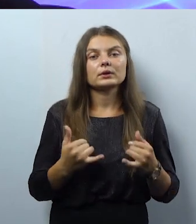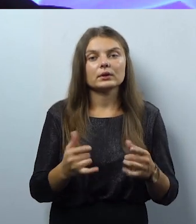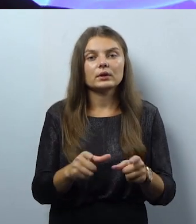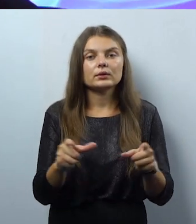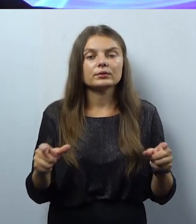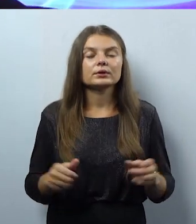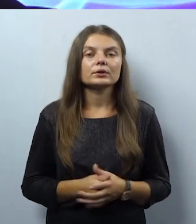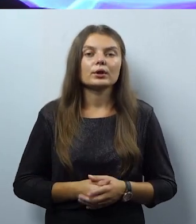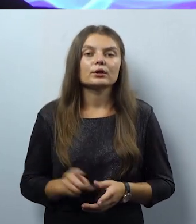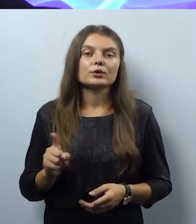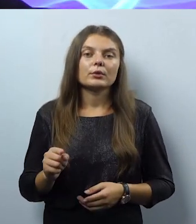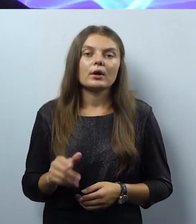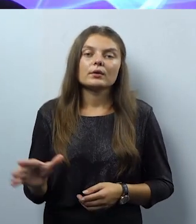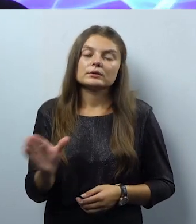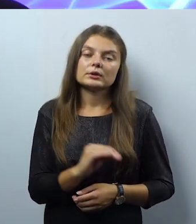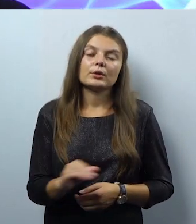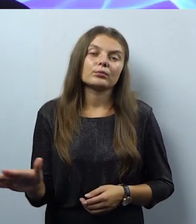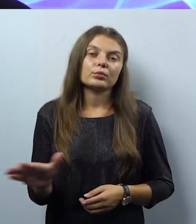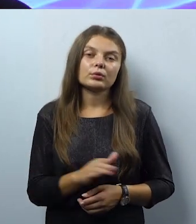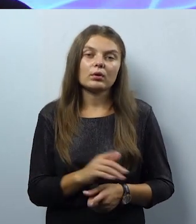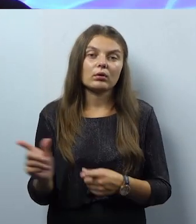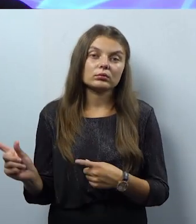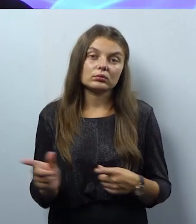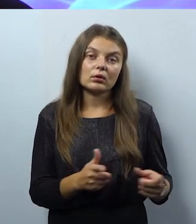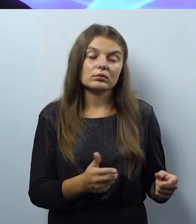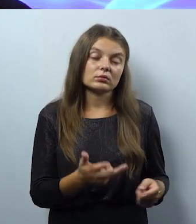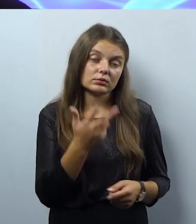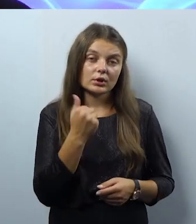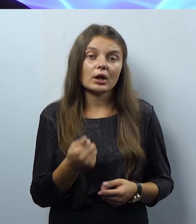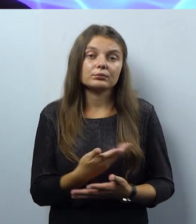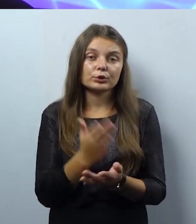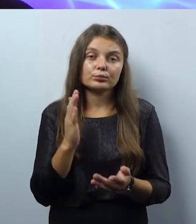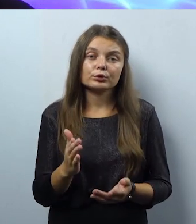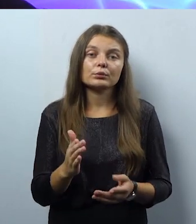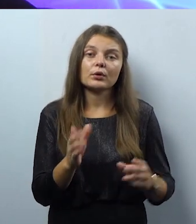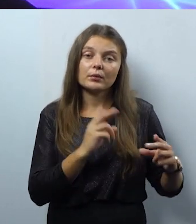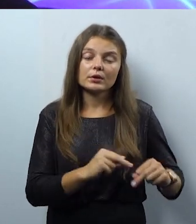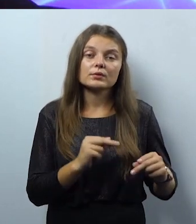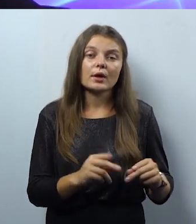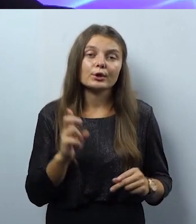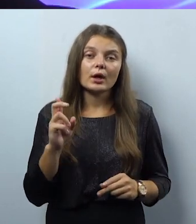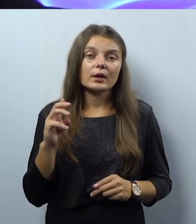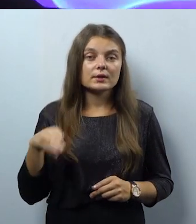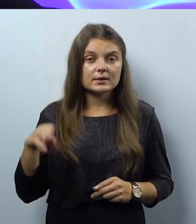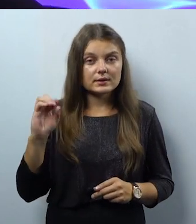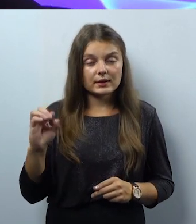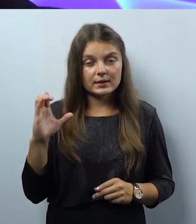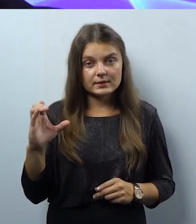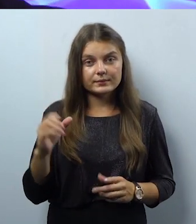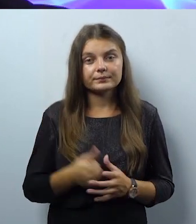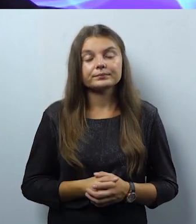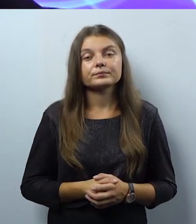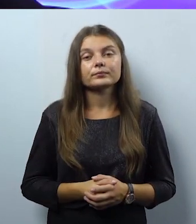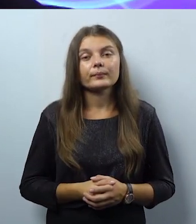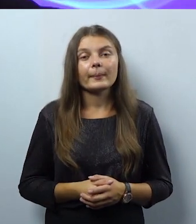зробити так, щоб всім було комфортно. Звичайно, ми будемо також працювати із Бурштинською ТЕС. Бо ні вони від нас, ні ми від